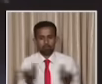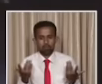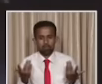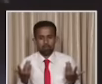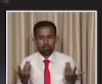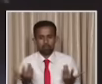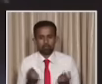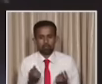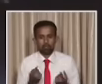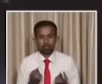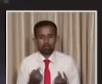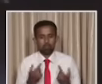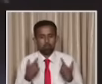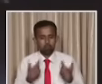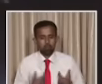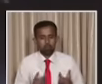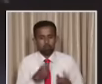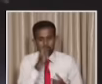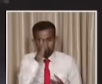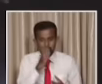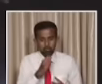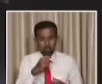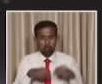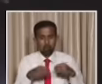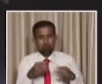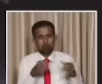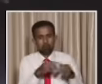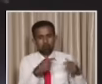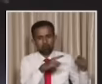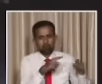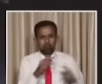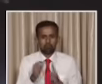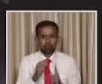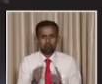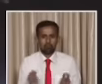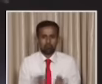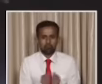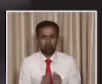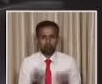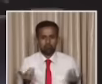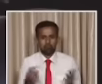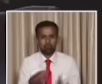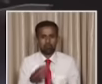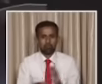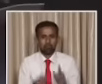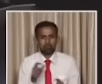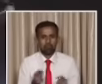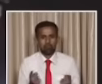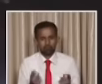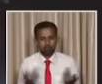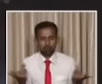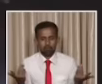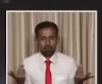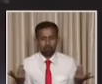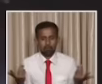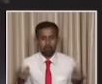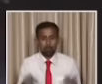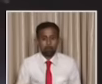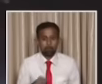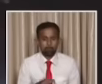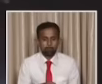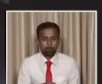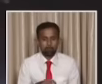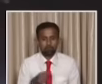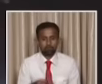ඒක අදාළ වෙන්නේ මහින්ද රාජපක්ෂ මහත්තයයි දේශපාලන පක්ෂරණ එක මේ පාර්ලිමේන්තුවේ අදාළත් නැහැ. මේ රටේ ජනතාවට අදාළත් නැහැ. මේ වෙලාවේ